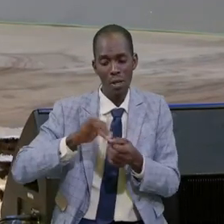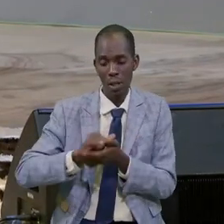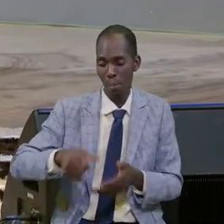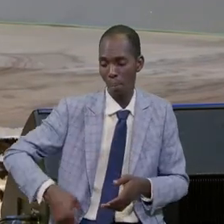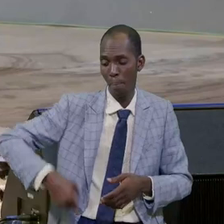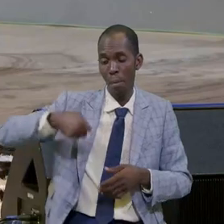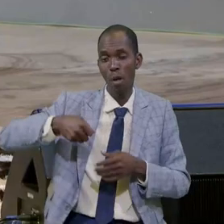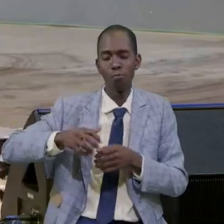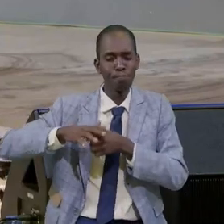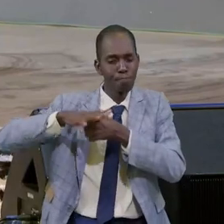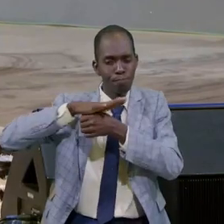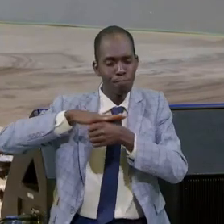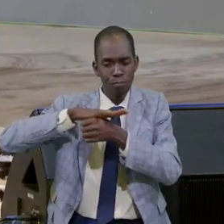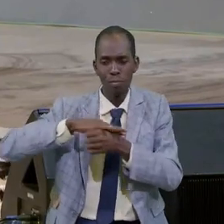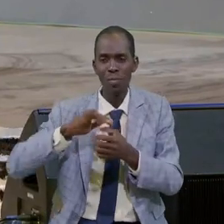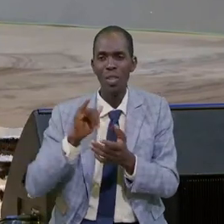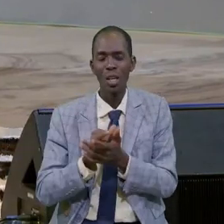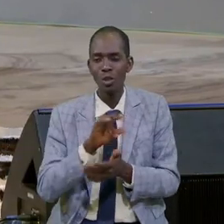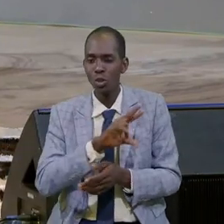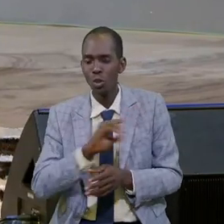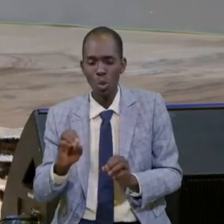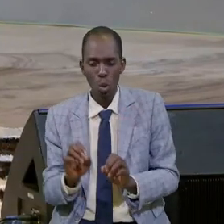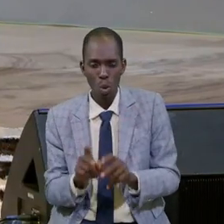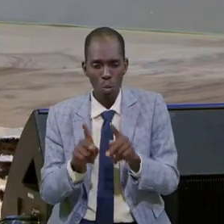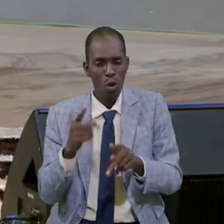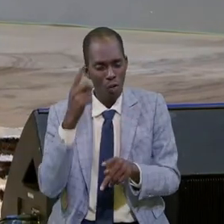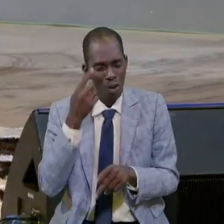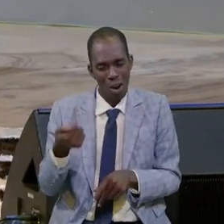alors il n'y a pas de place